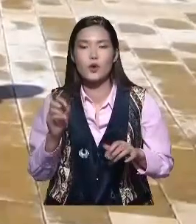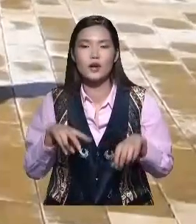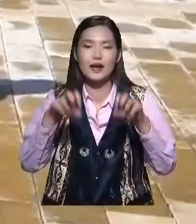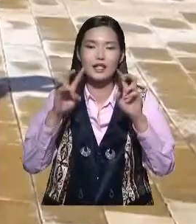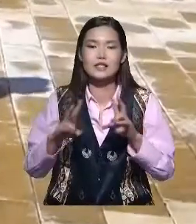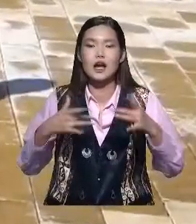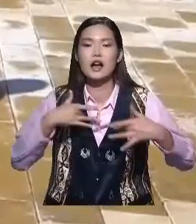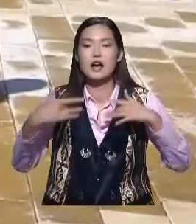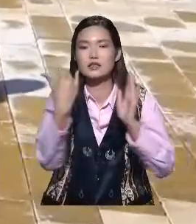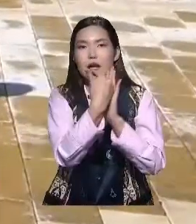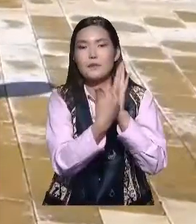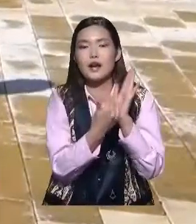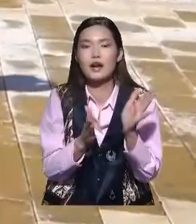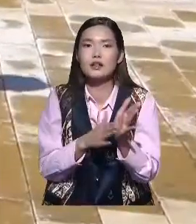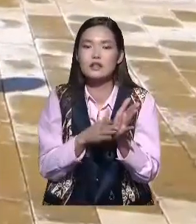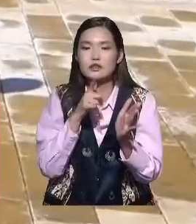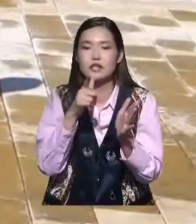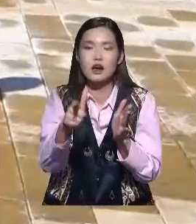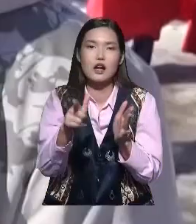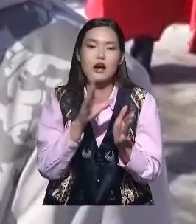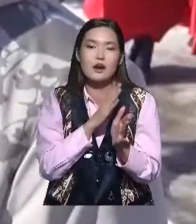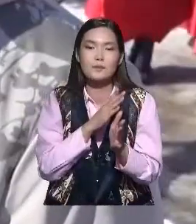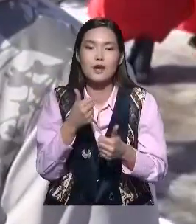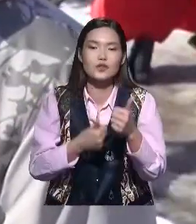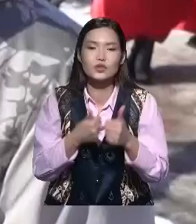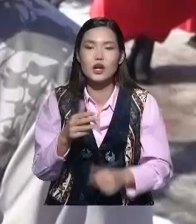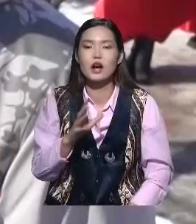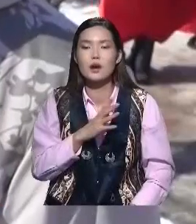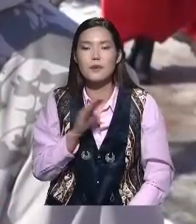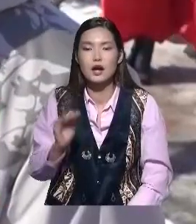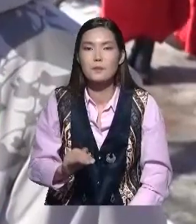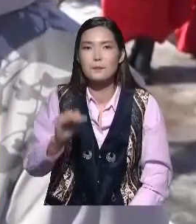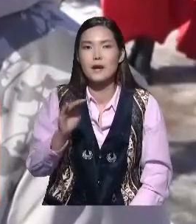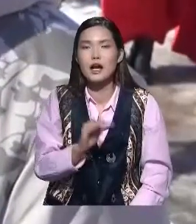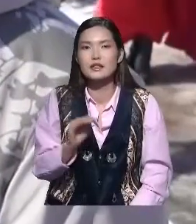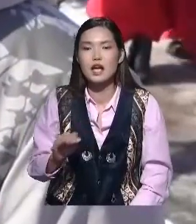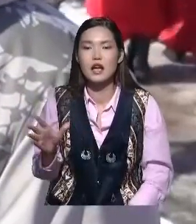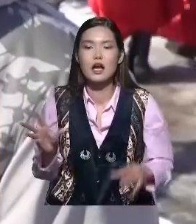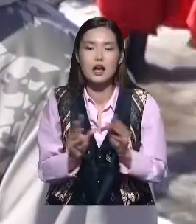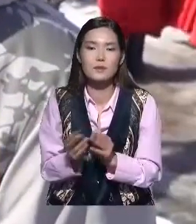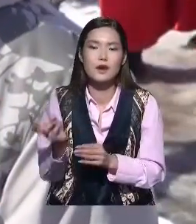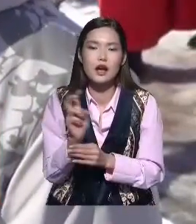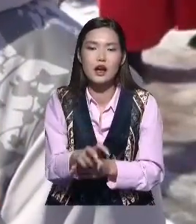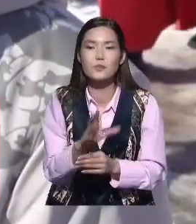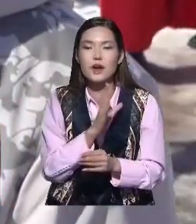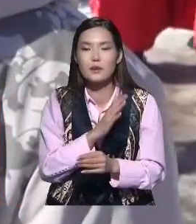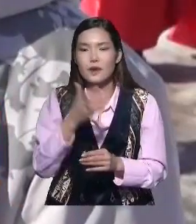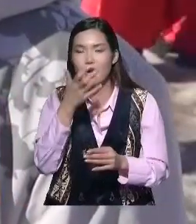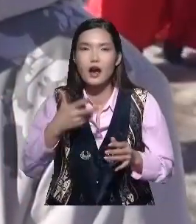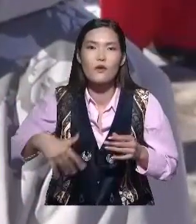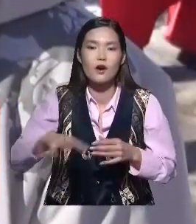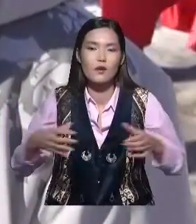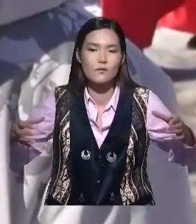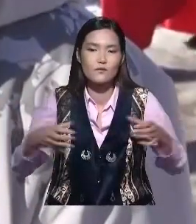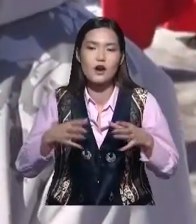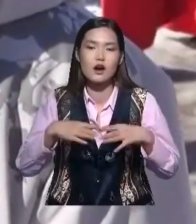концерттік бағдарламаны тамашалап спорттық сайыстарға қатысты. Бала шағаммен келдім, қызым немерем келдім, ұлым бәрі ана жақта